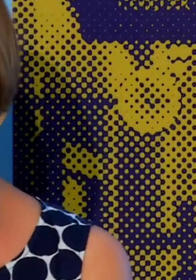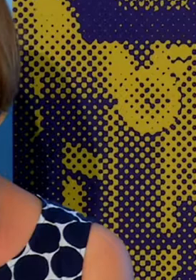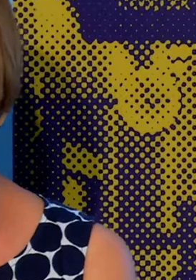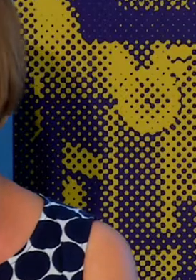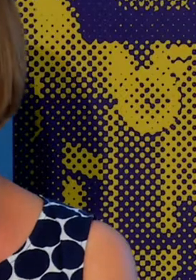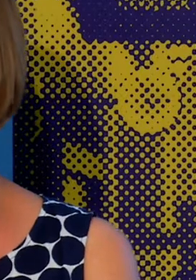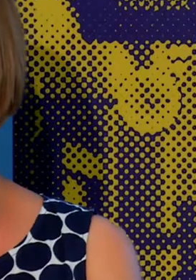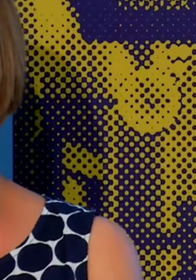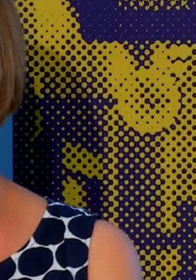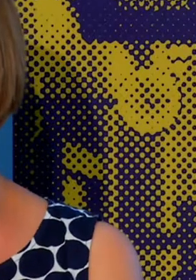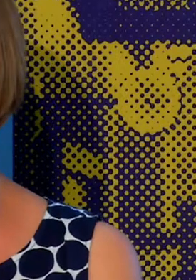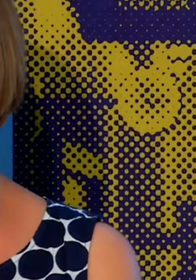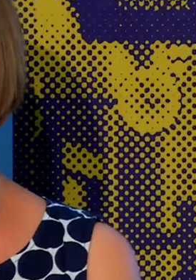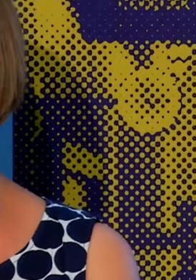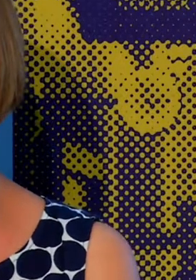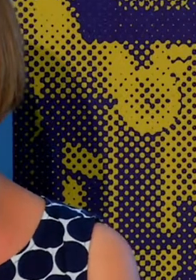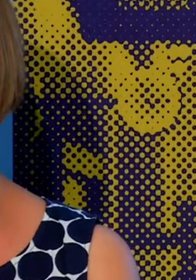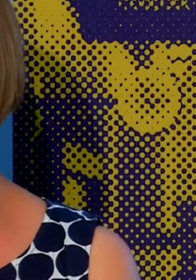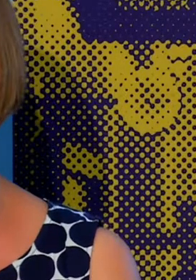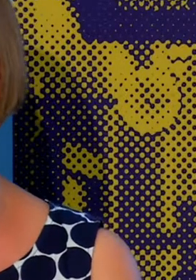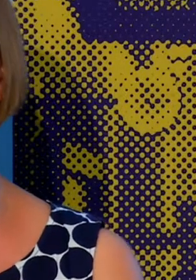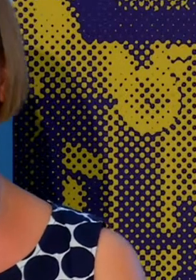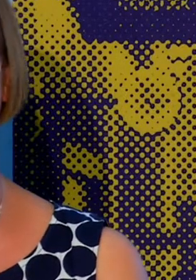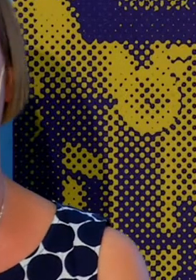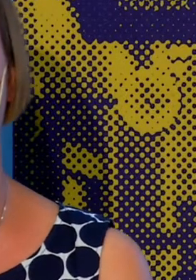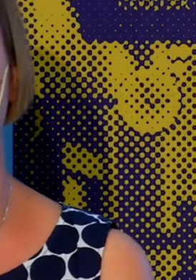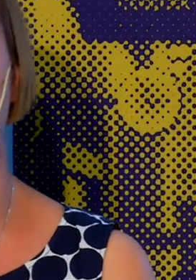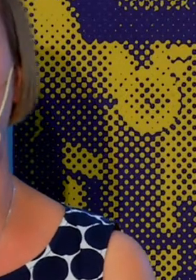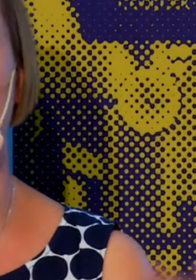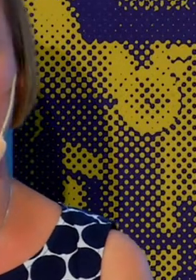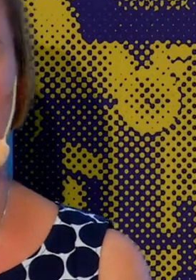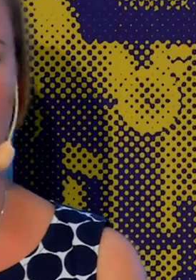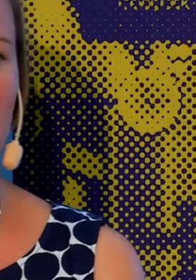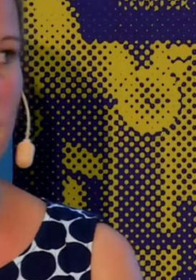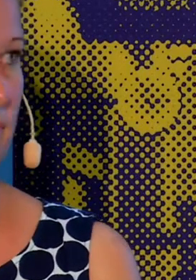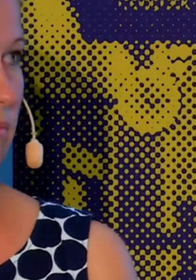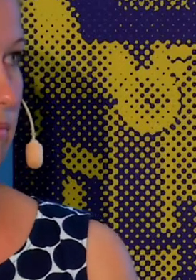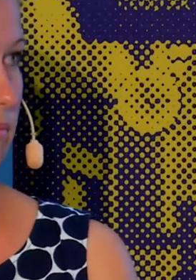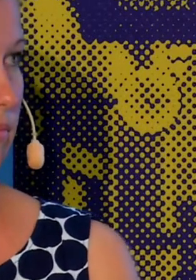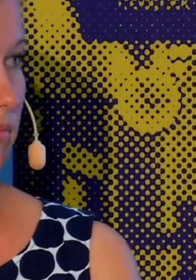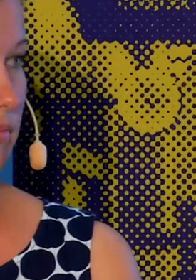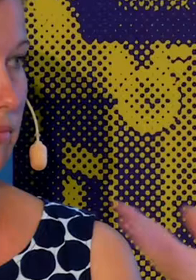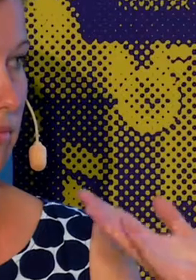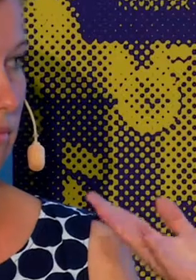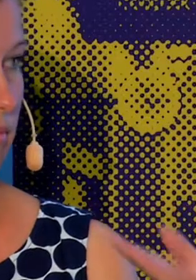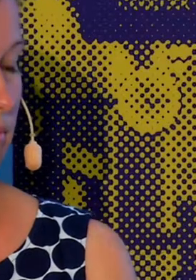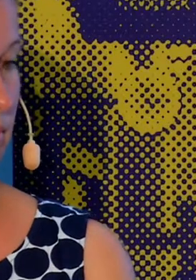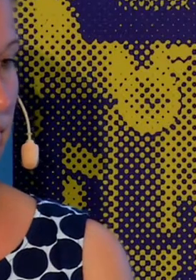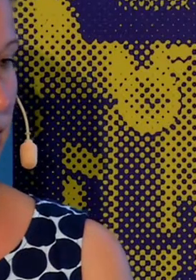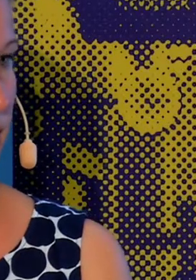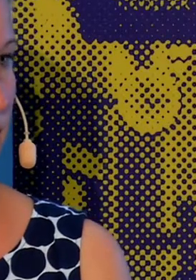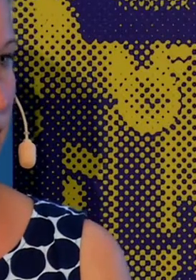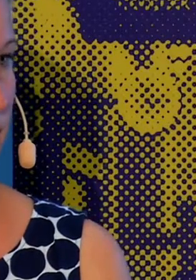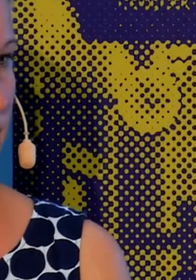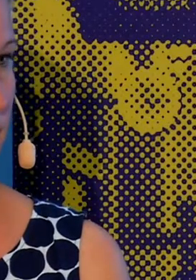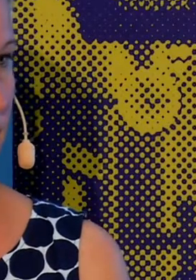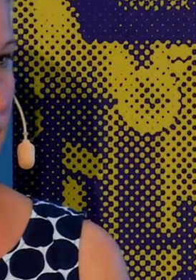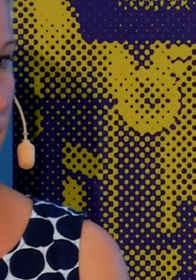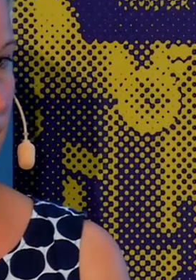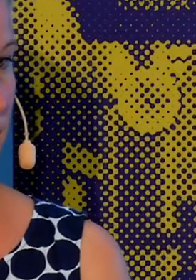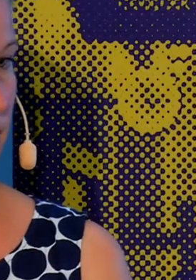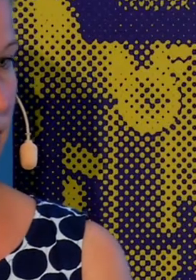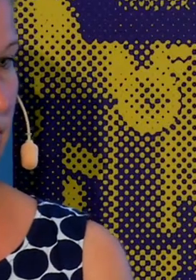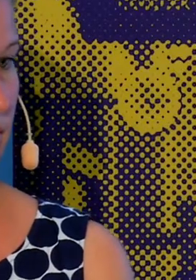på liga klubbperspektivet separat kontra landslaget. Så har vi ju vissa delar som är i Svenska Spel, jobbar ju både med landslag och